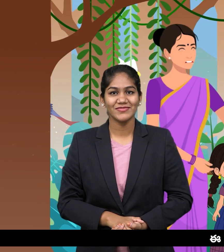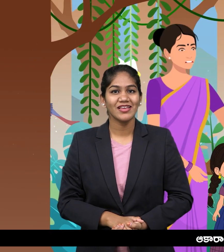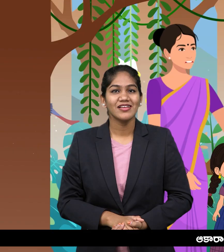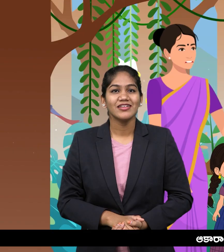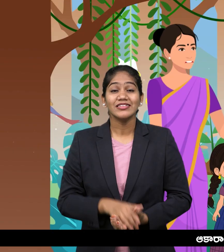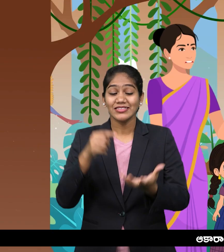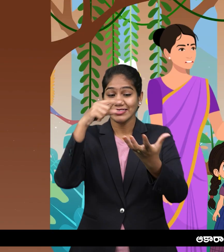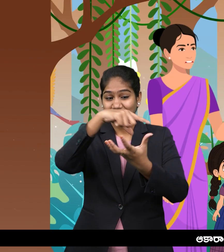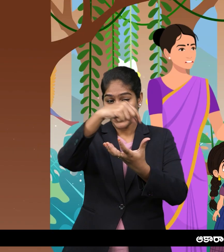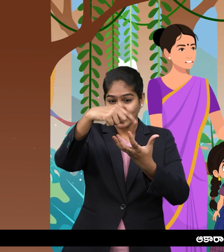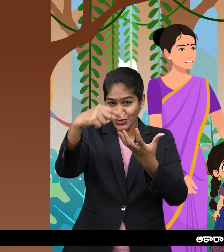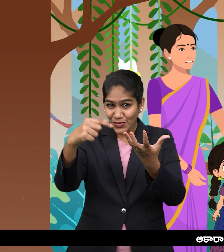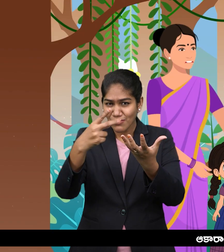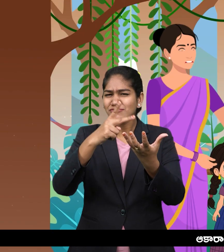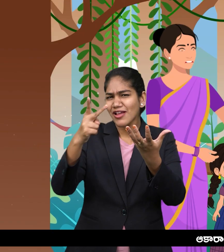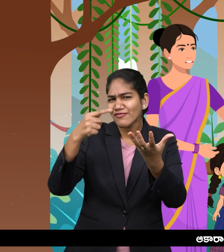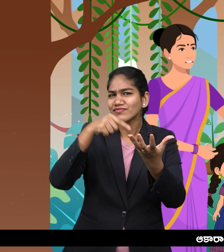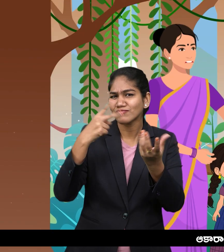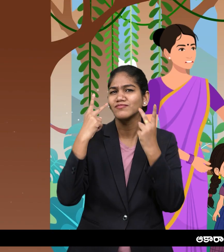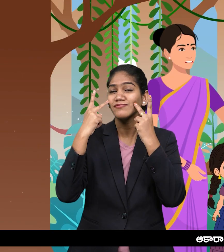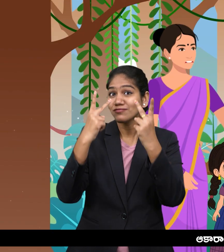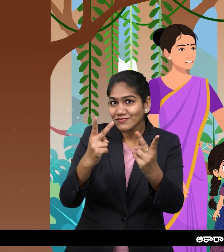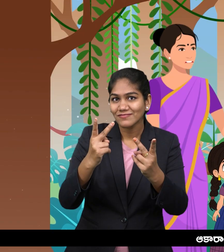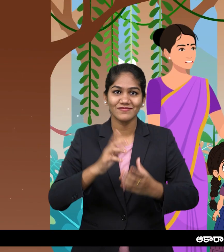పత్రాలు ఆకారాలను గమనించండి.